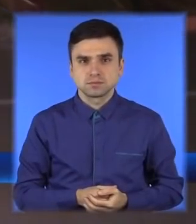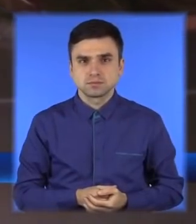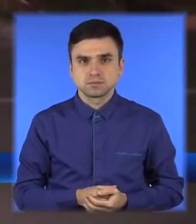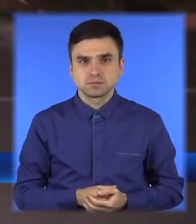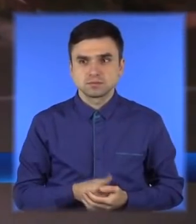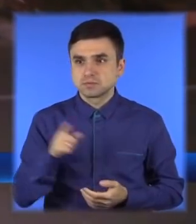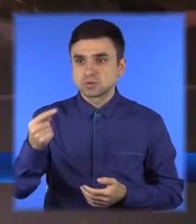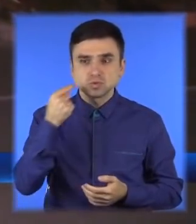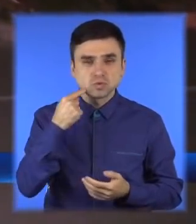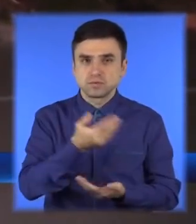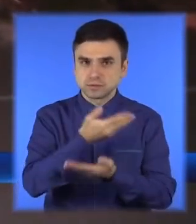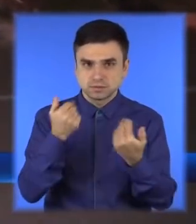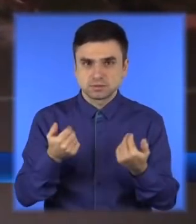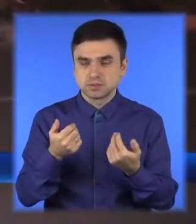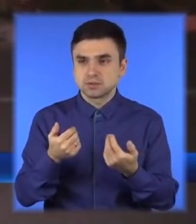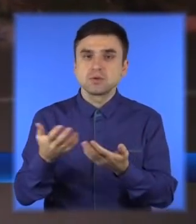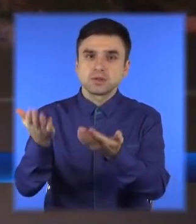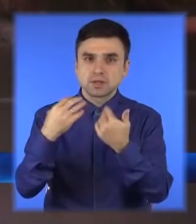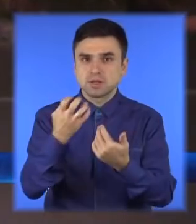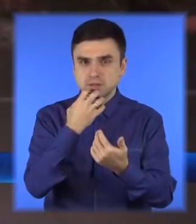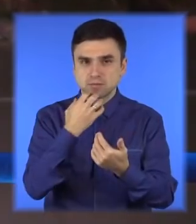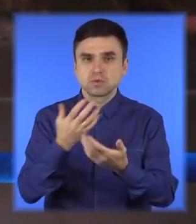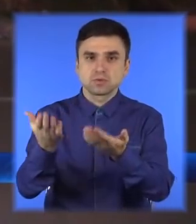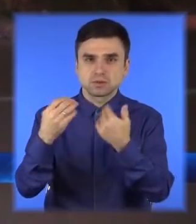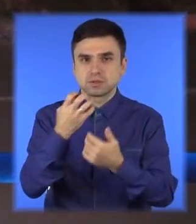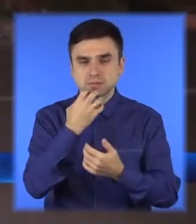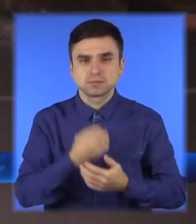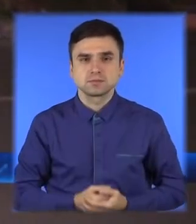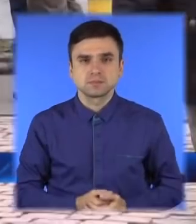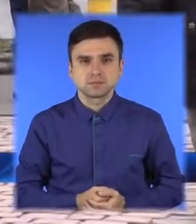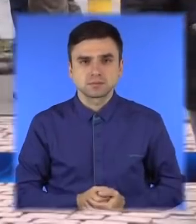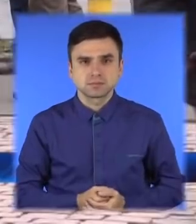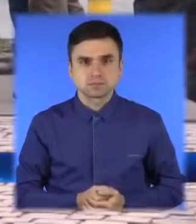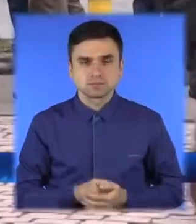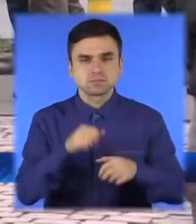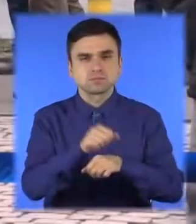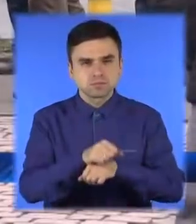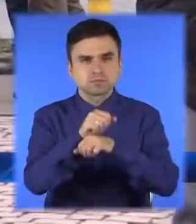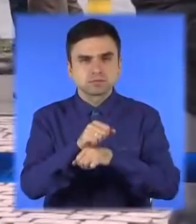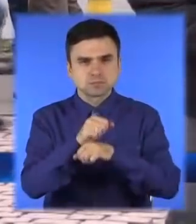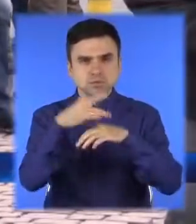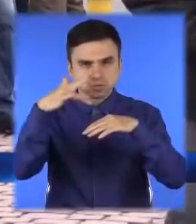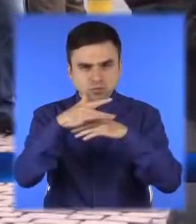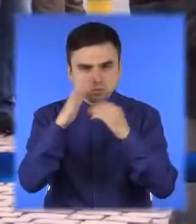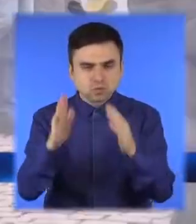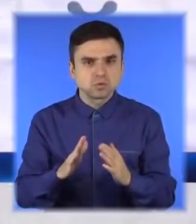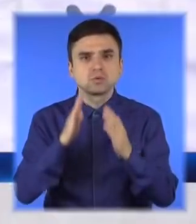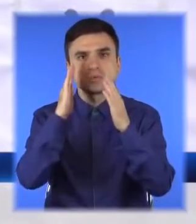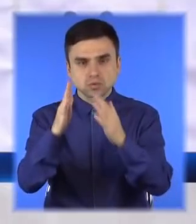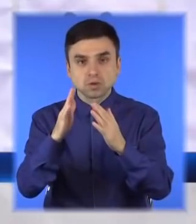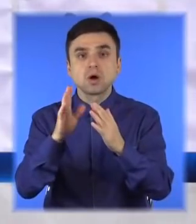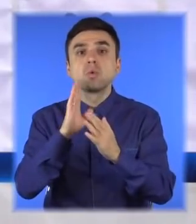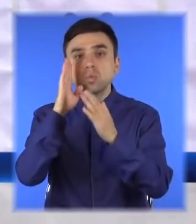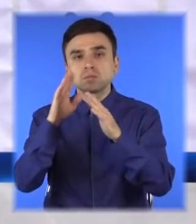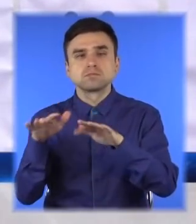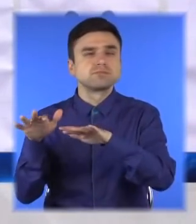тепло! Ви безсовісні! Дайте нам тепло! Дайте нам тепло! Мітинг продовжується і вранці, але вже